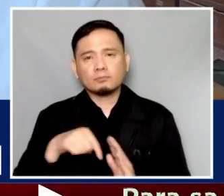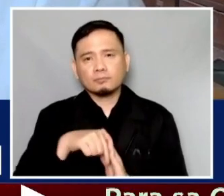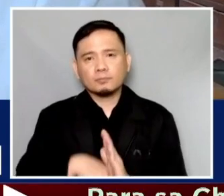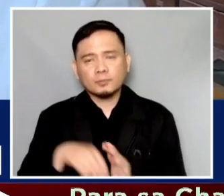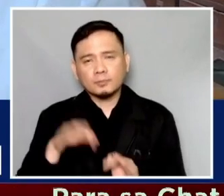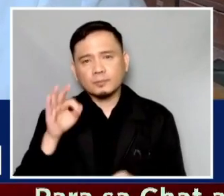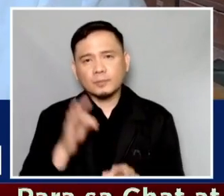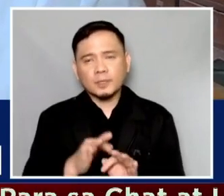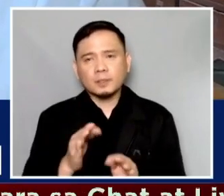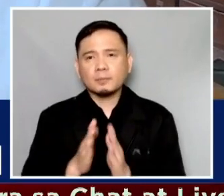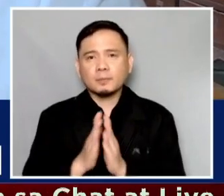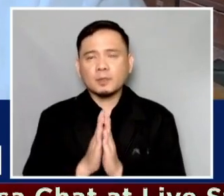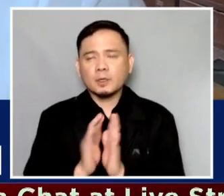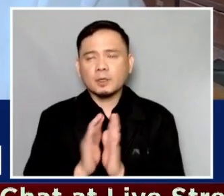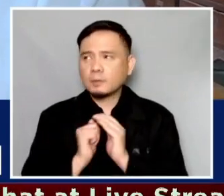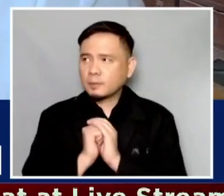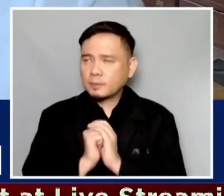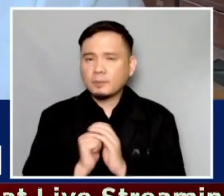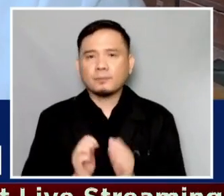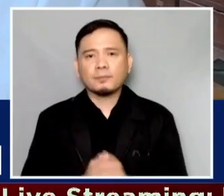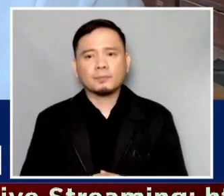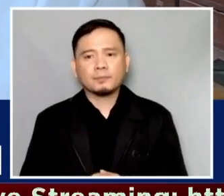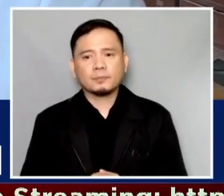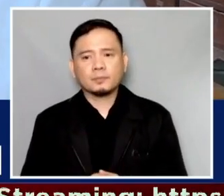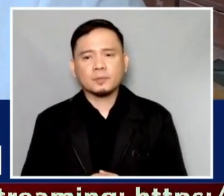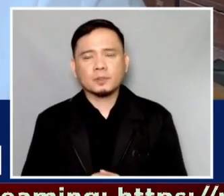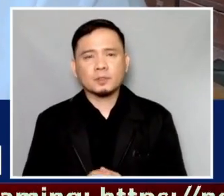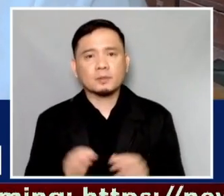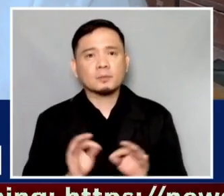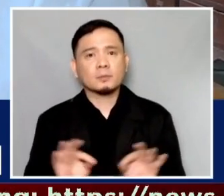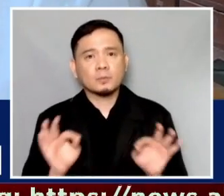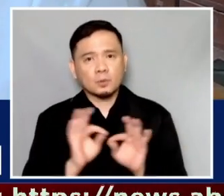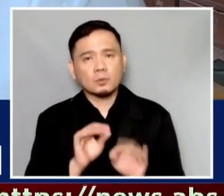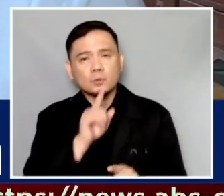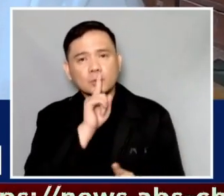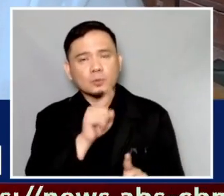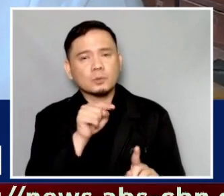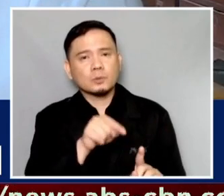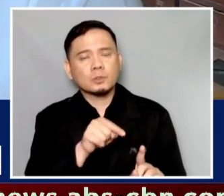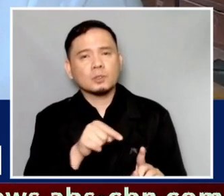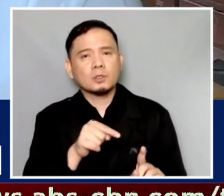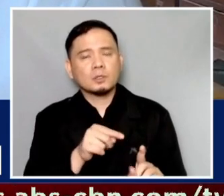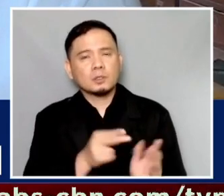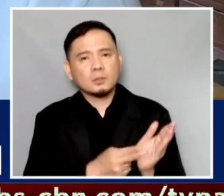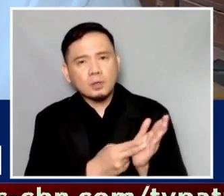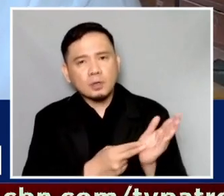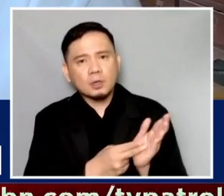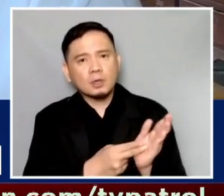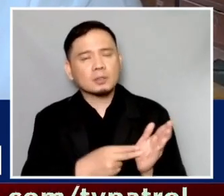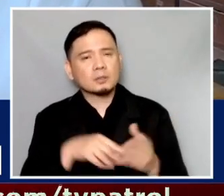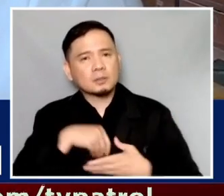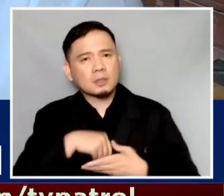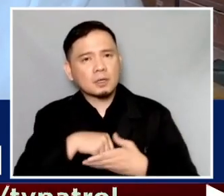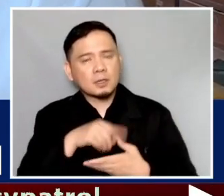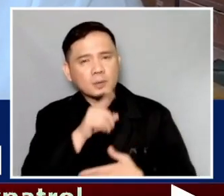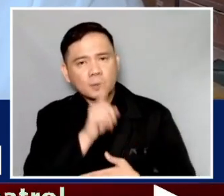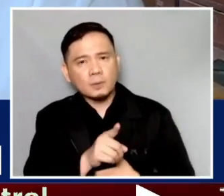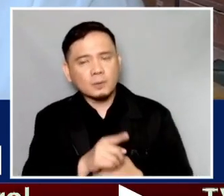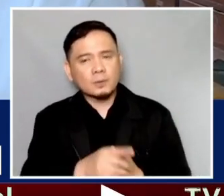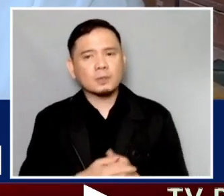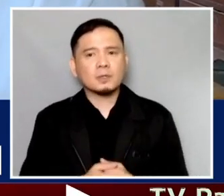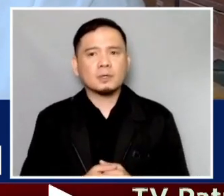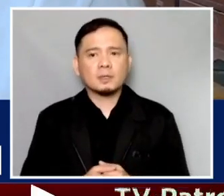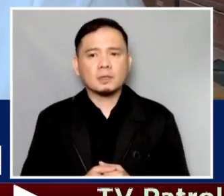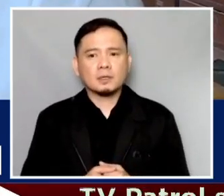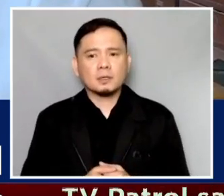ang pananampalataya po nawa talaga natin ay maging tunay at buhay. Yung pananampalataya pong nagtutulak para